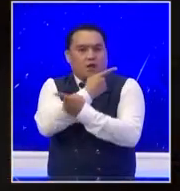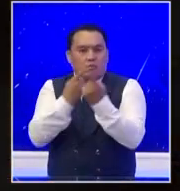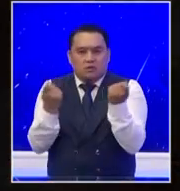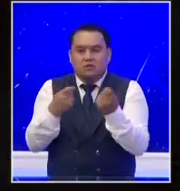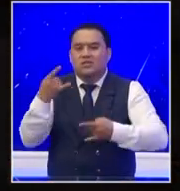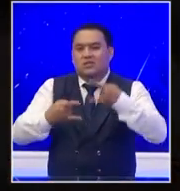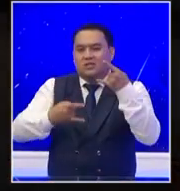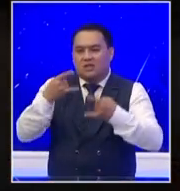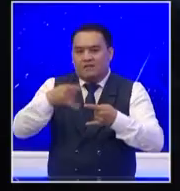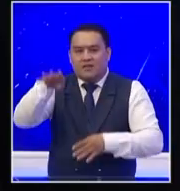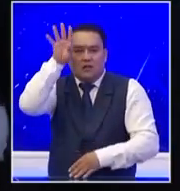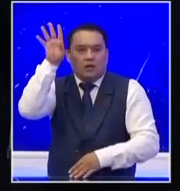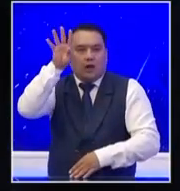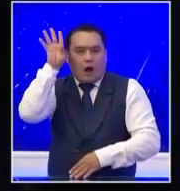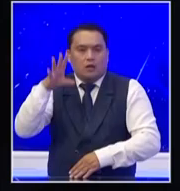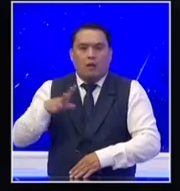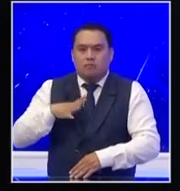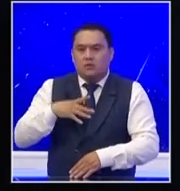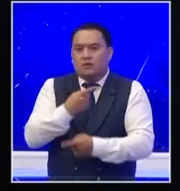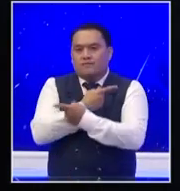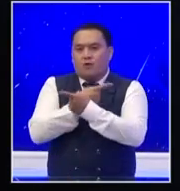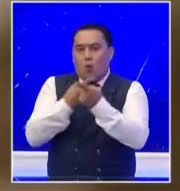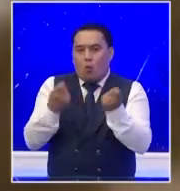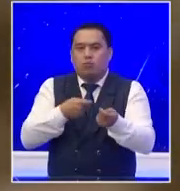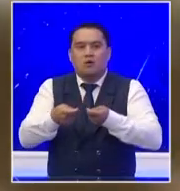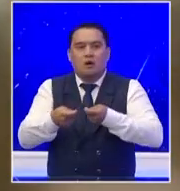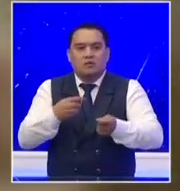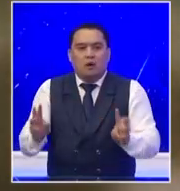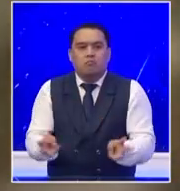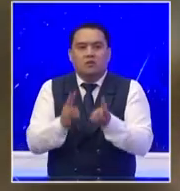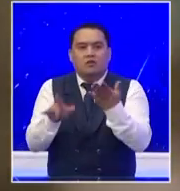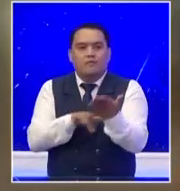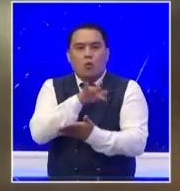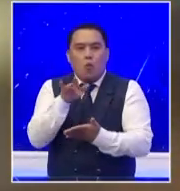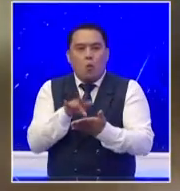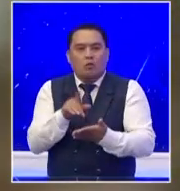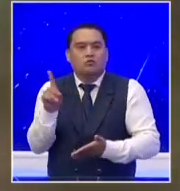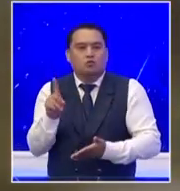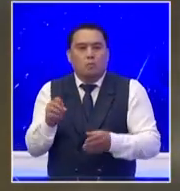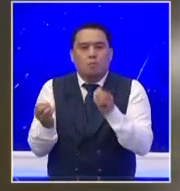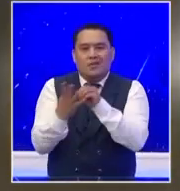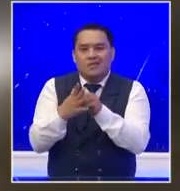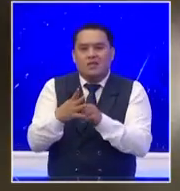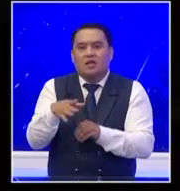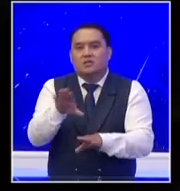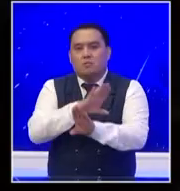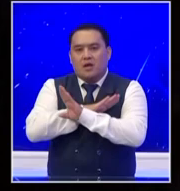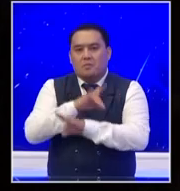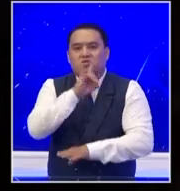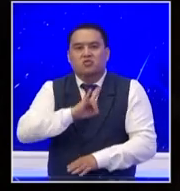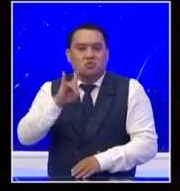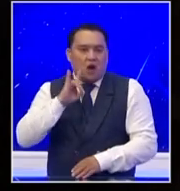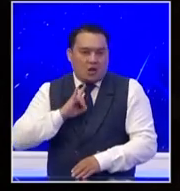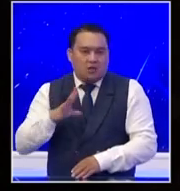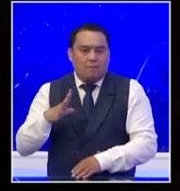государственное телевидение Ирана. Агентство ИРНА, цитируя представителя управления пожарной охраны города, передает, что 15 погибших женщины. Другое агентство